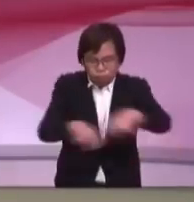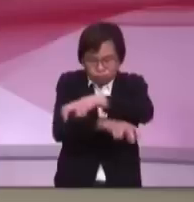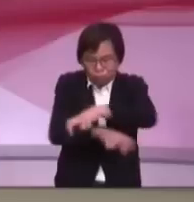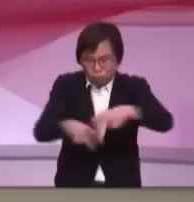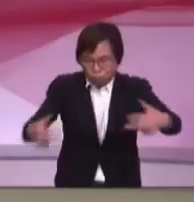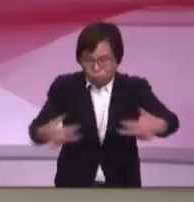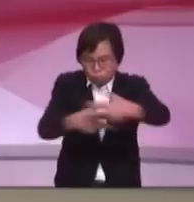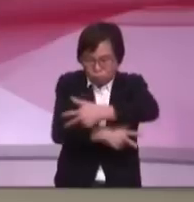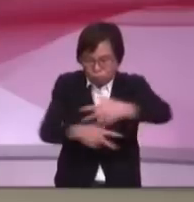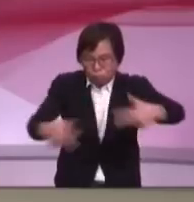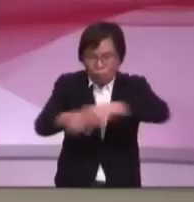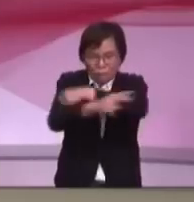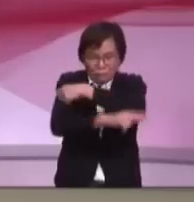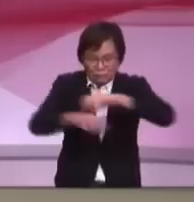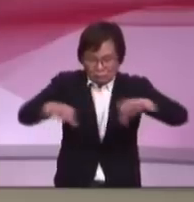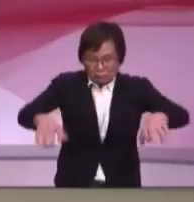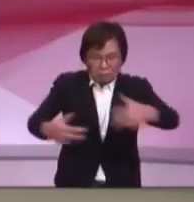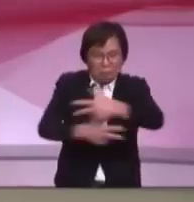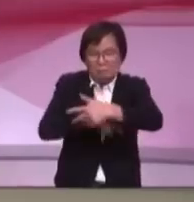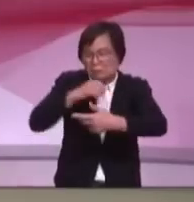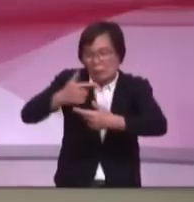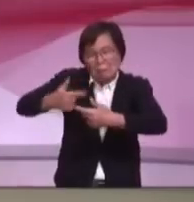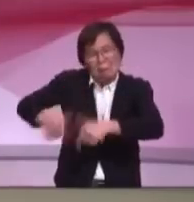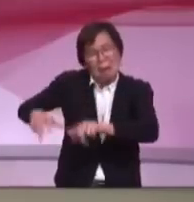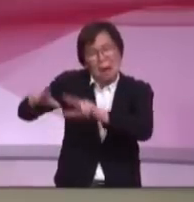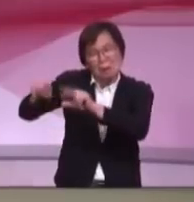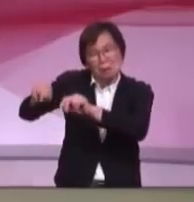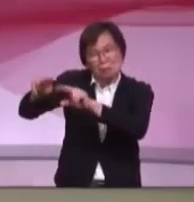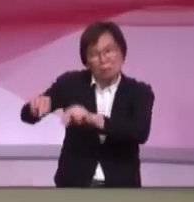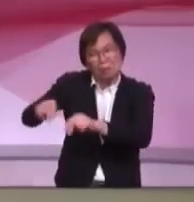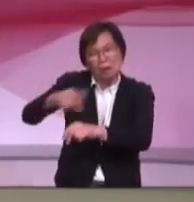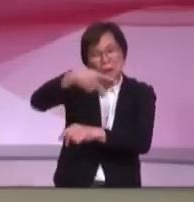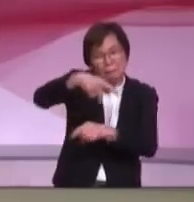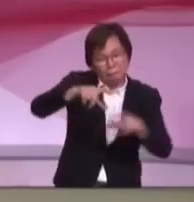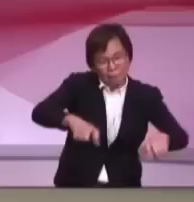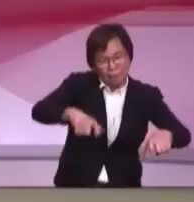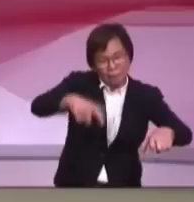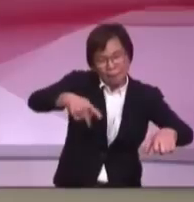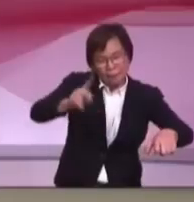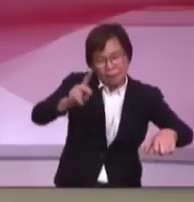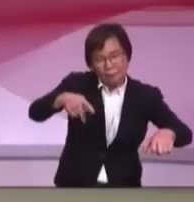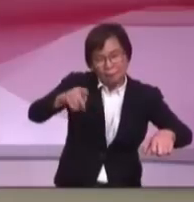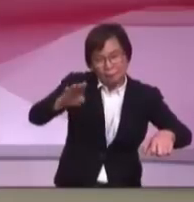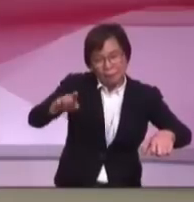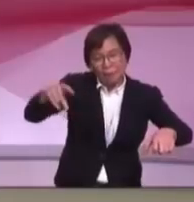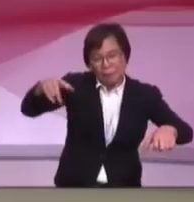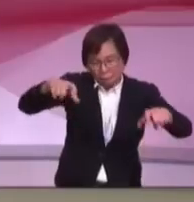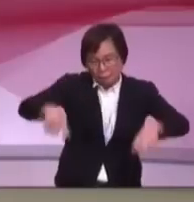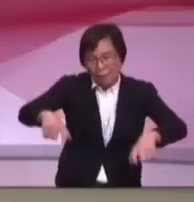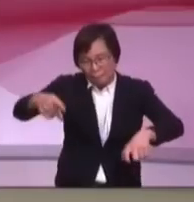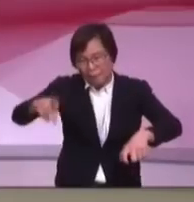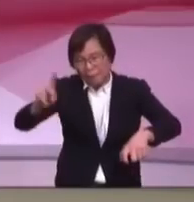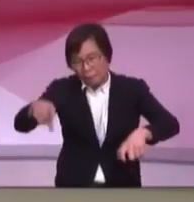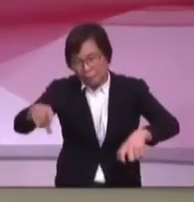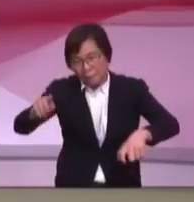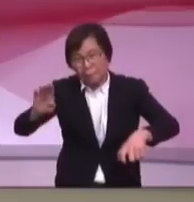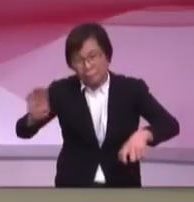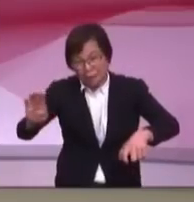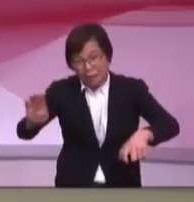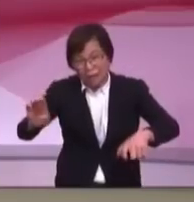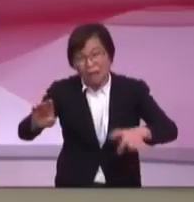dibenarkan. Jadi apabila PKPB dan PKPP ini bermula buka kuasa